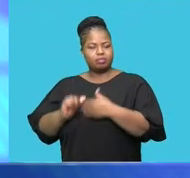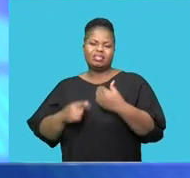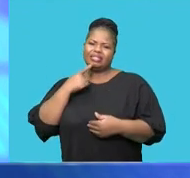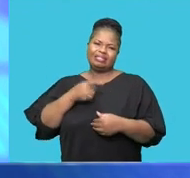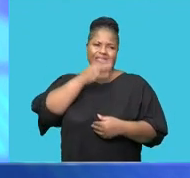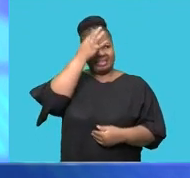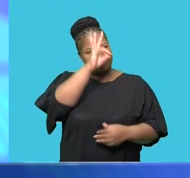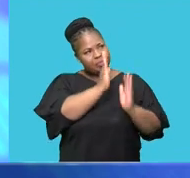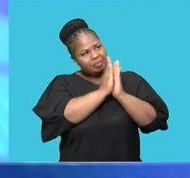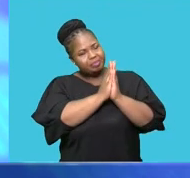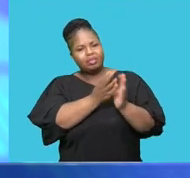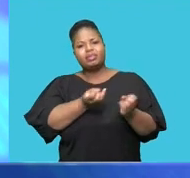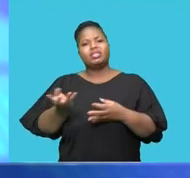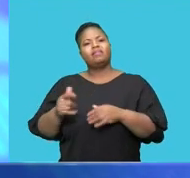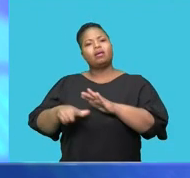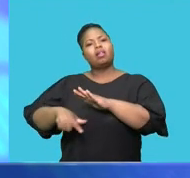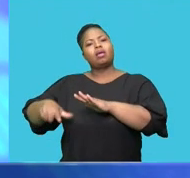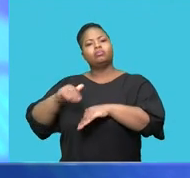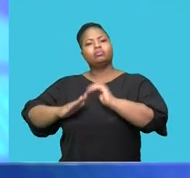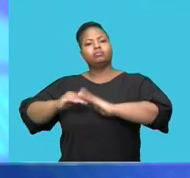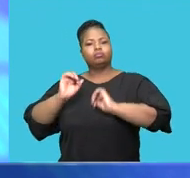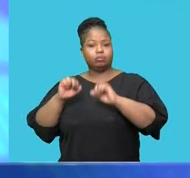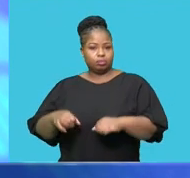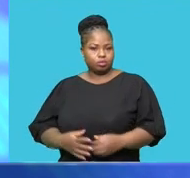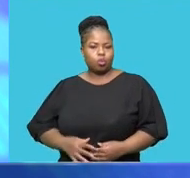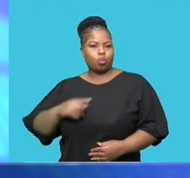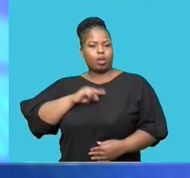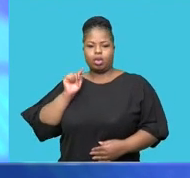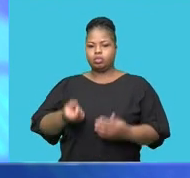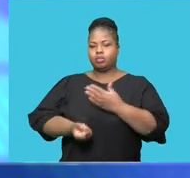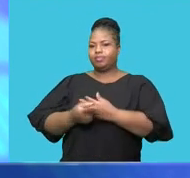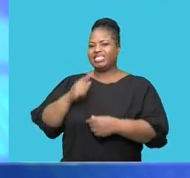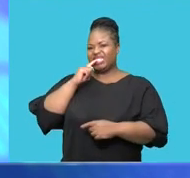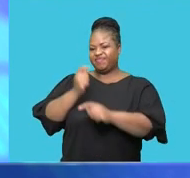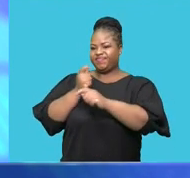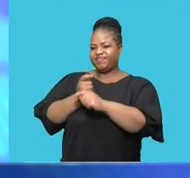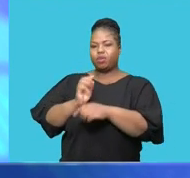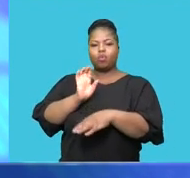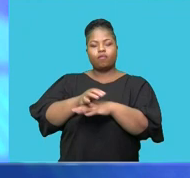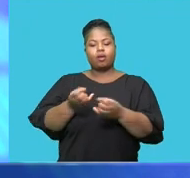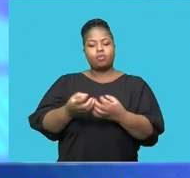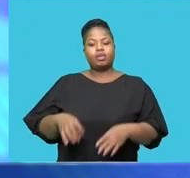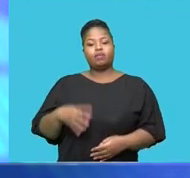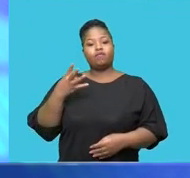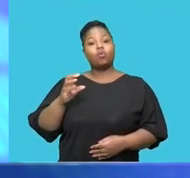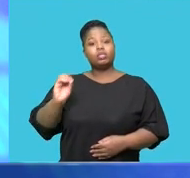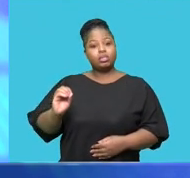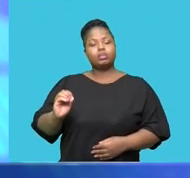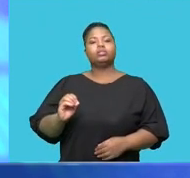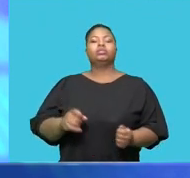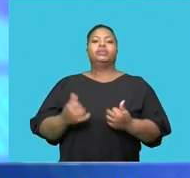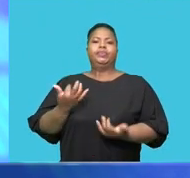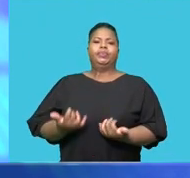ababonelele ngomhlaba omninzi abanokuthi bakhe kuwo. Okuzemva kokuba ogobityholo abangaphaya kwamashumi amane betshe kumlilo